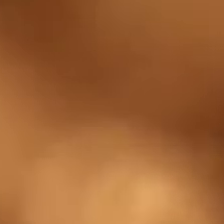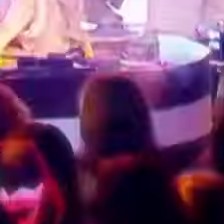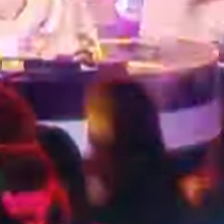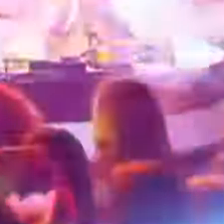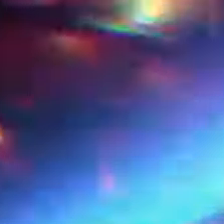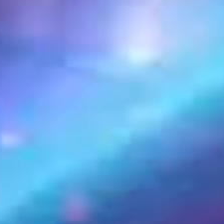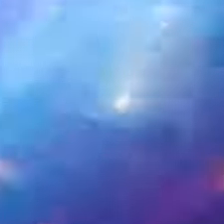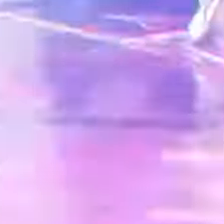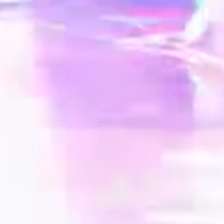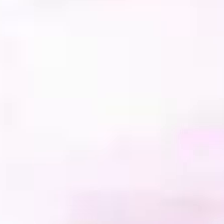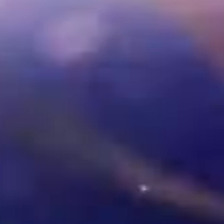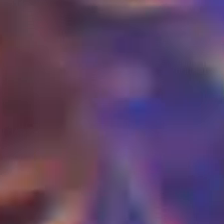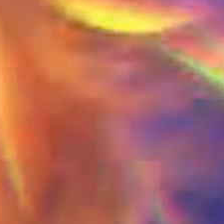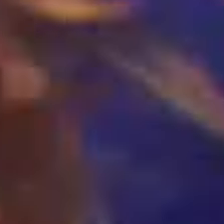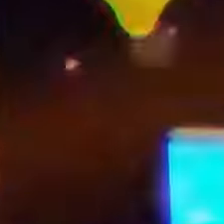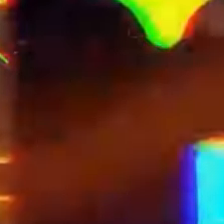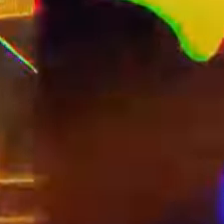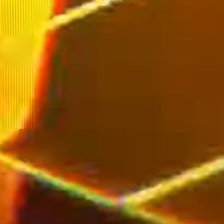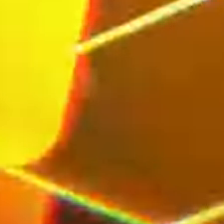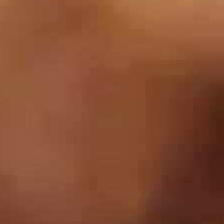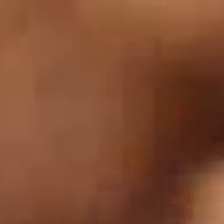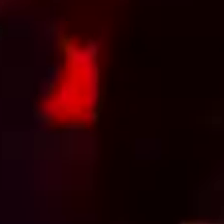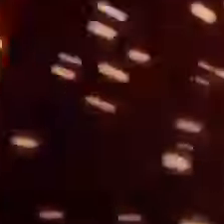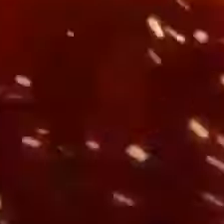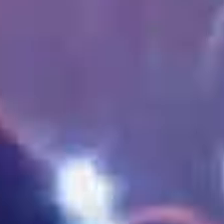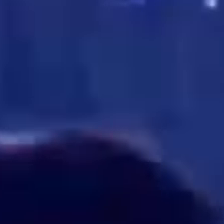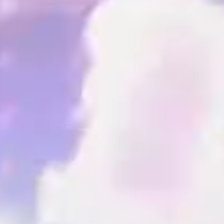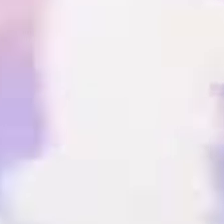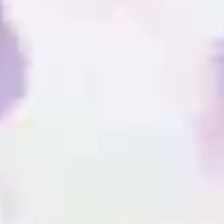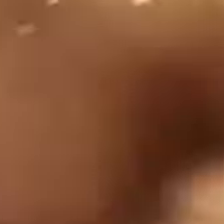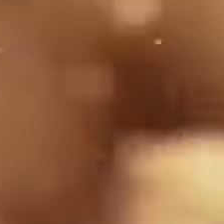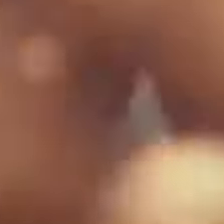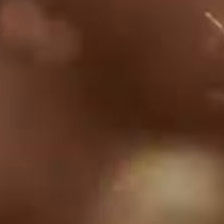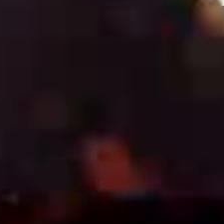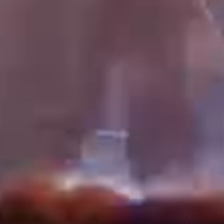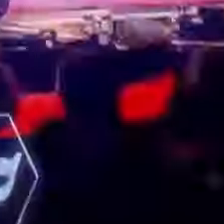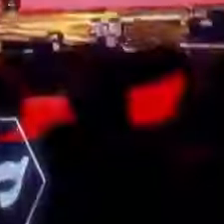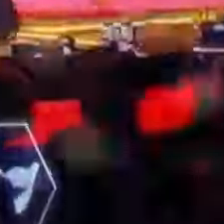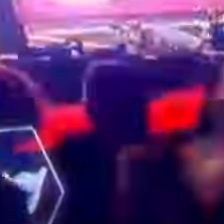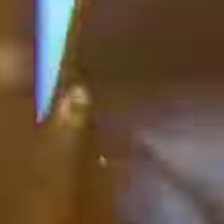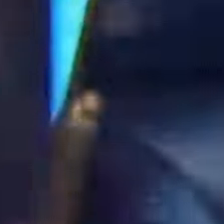22 საათზე. ვუედების ტურია მეგობრებო.